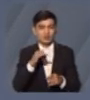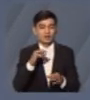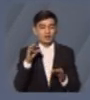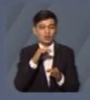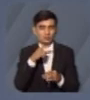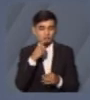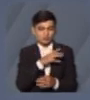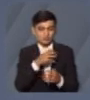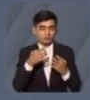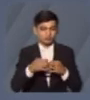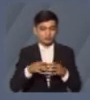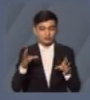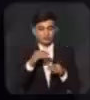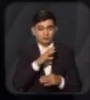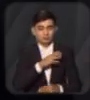бойынша есептеліпті.